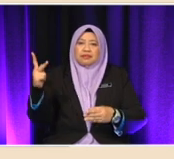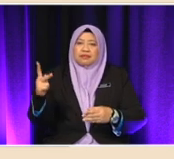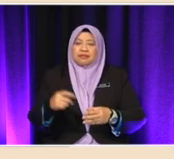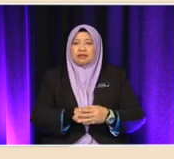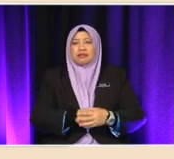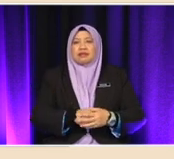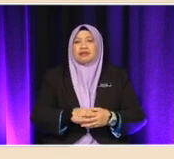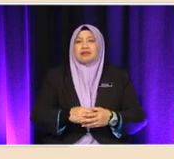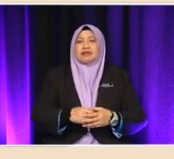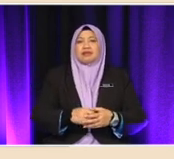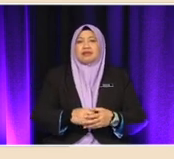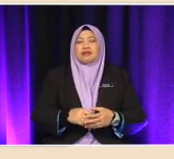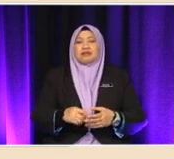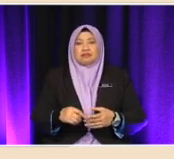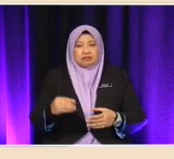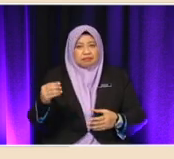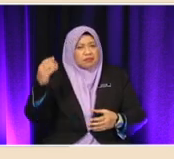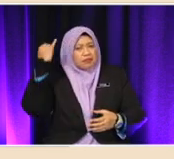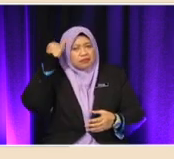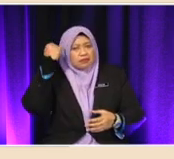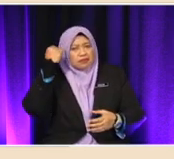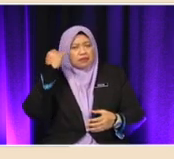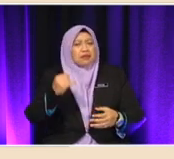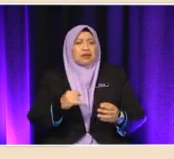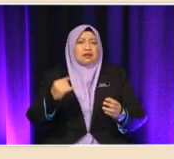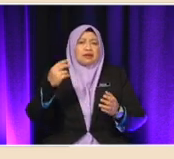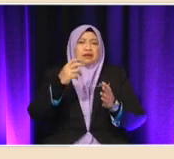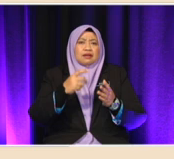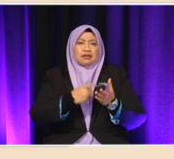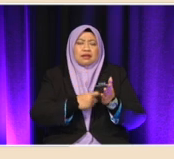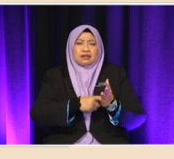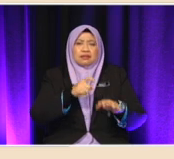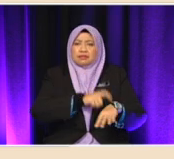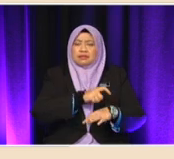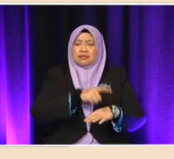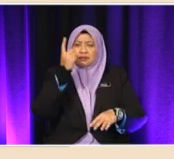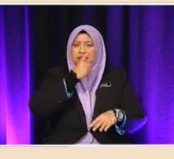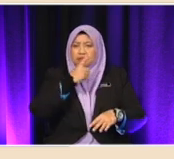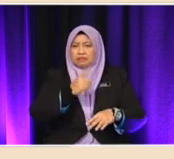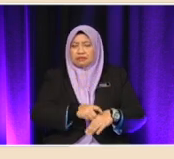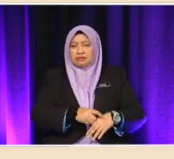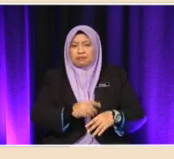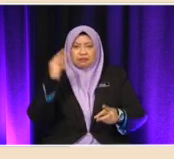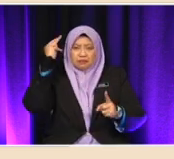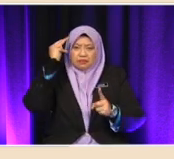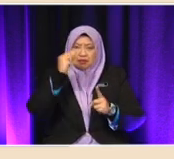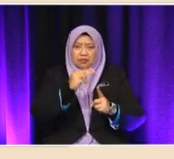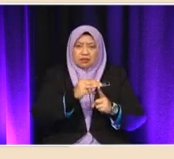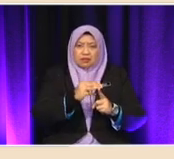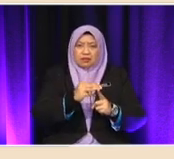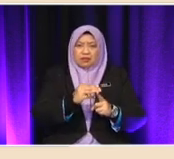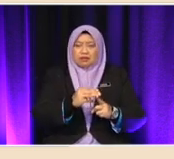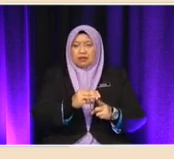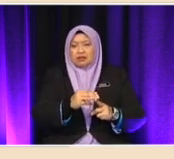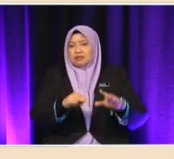depan berkurangnya masa depan berkurang dan lama pengeluaran untuk memaksimumkan